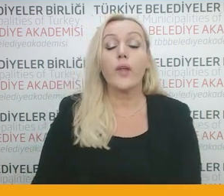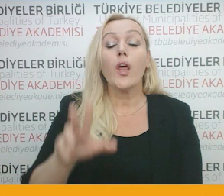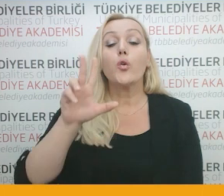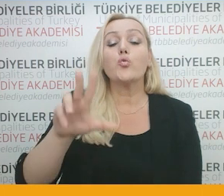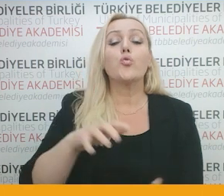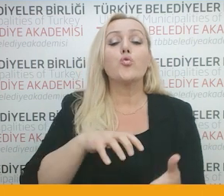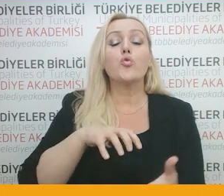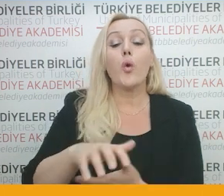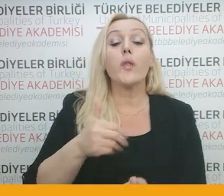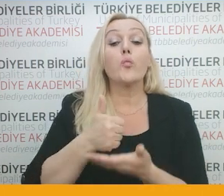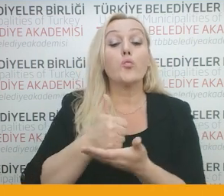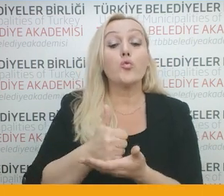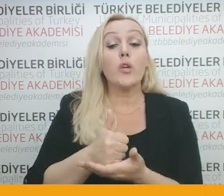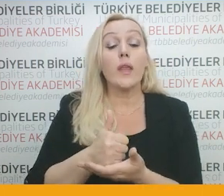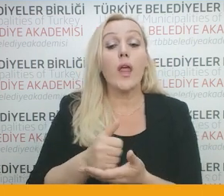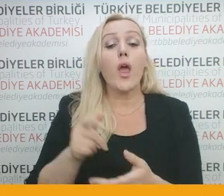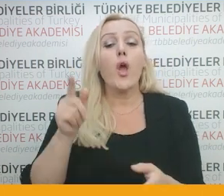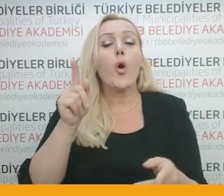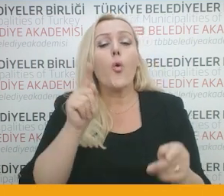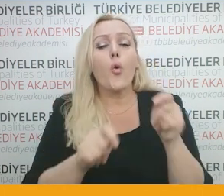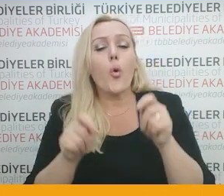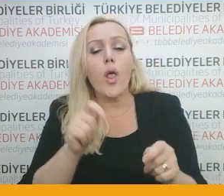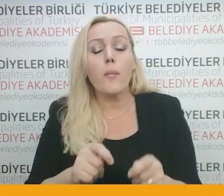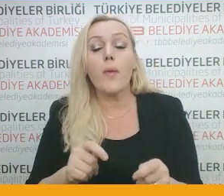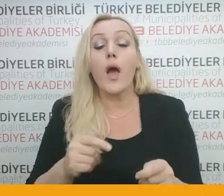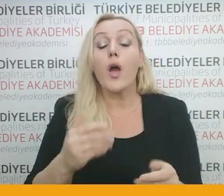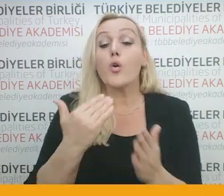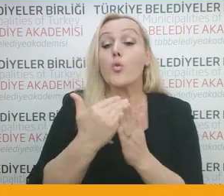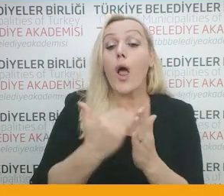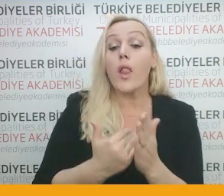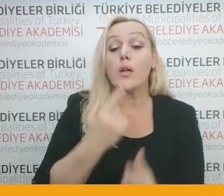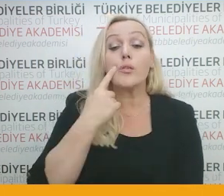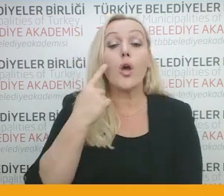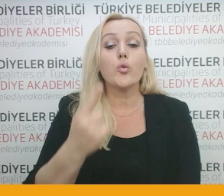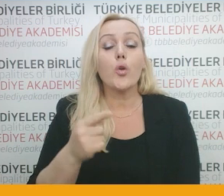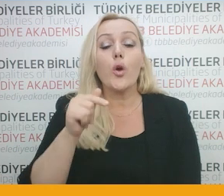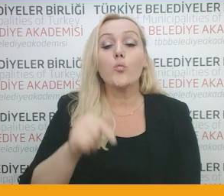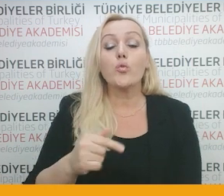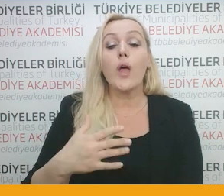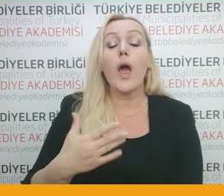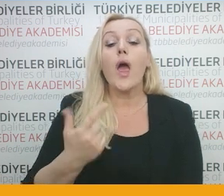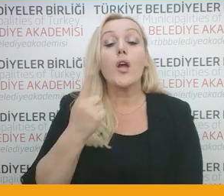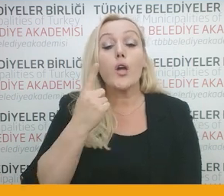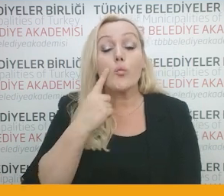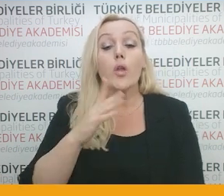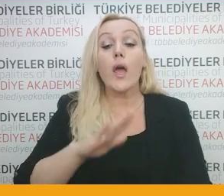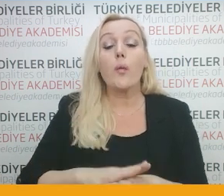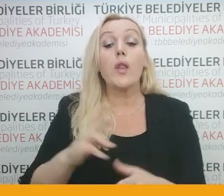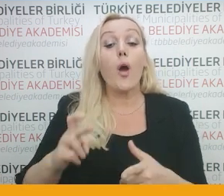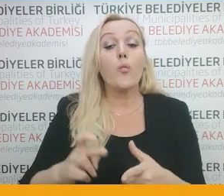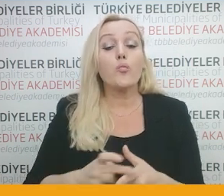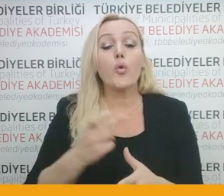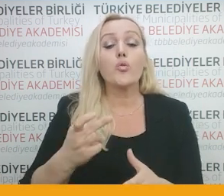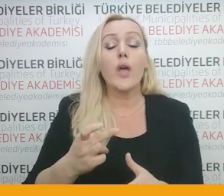Üçüncü bölümde bütçenin uygulama esaslarında karşımıza çıkıyor. Burada kamu yatırım projelerinden bahsediyor. Daha sonra